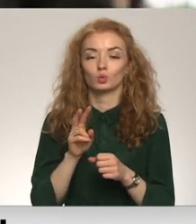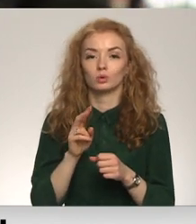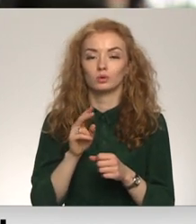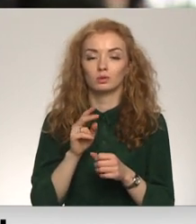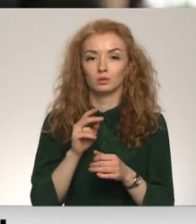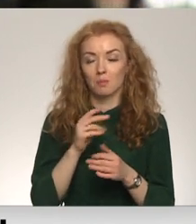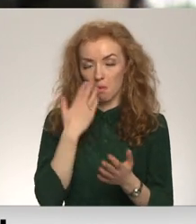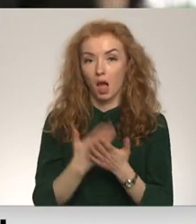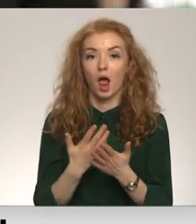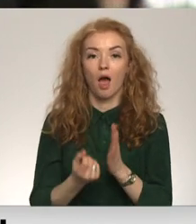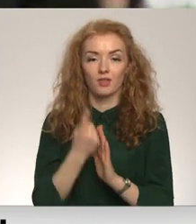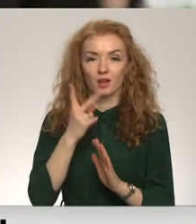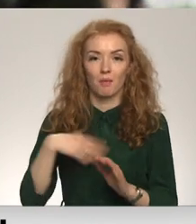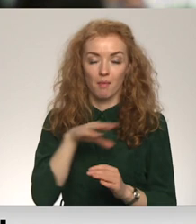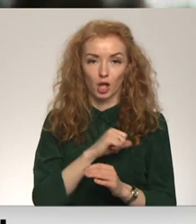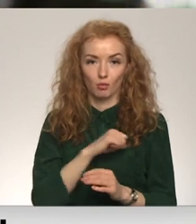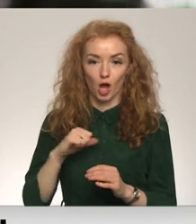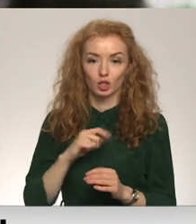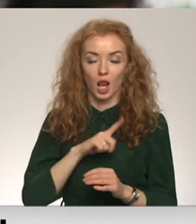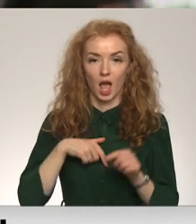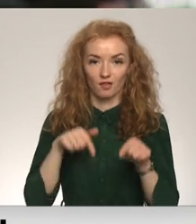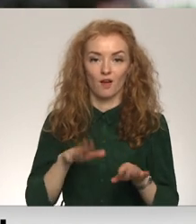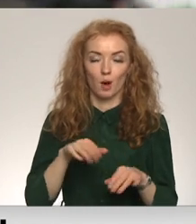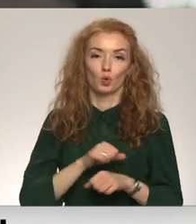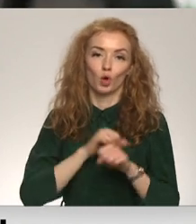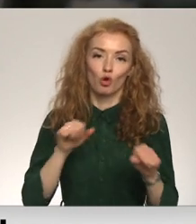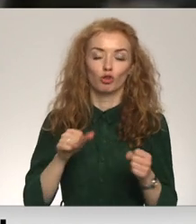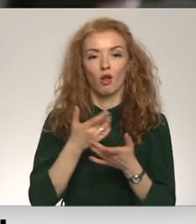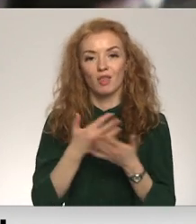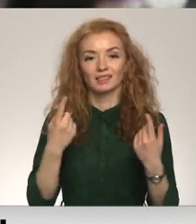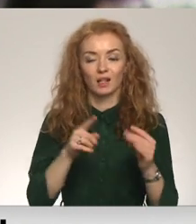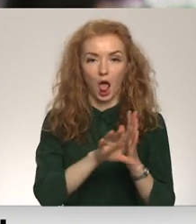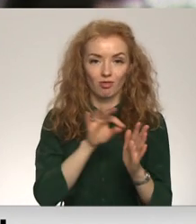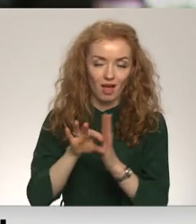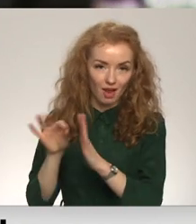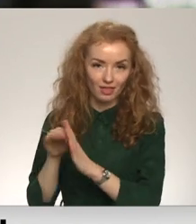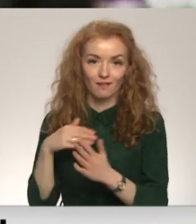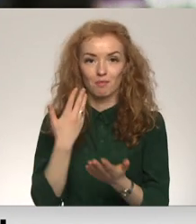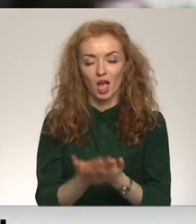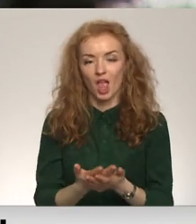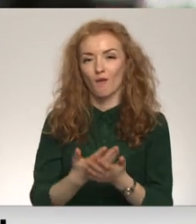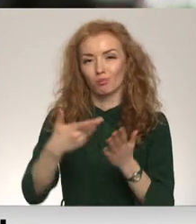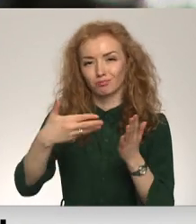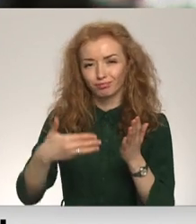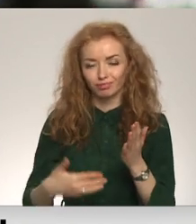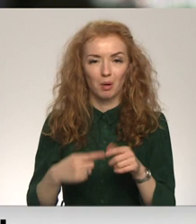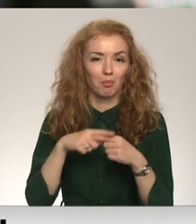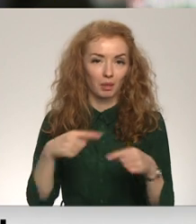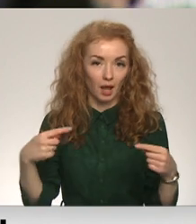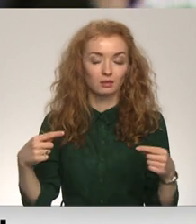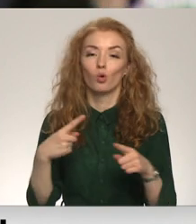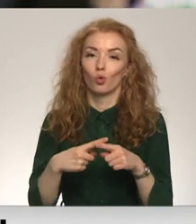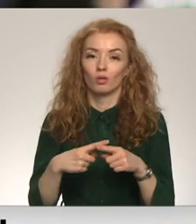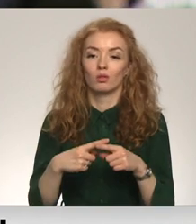paši Latvijā varam sevi nodrošināt dažādām alternatīvām, piedāvājot virkni preces un